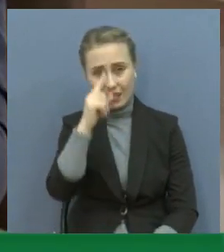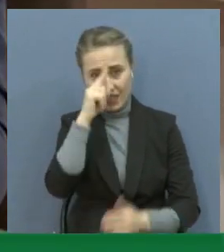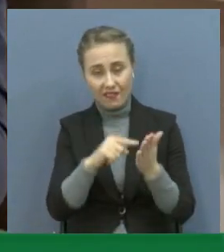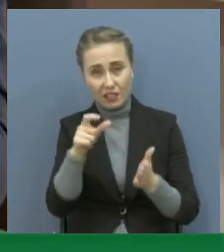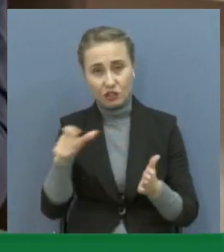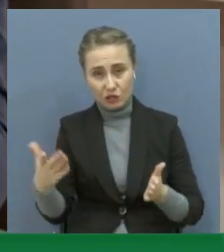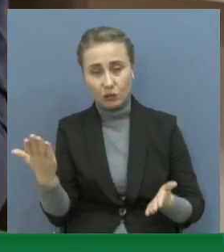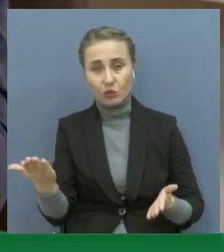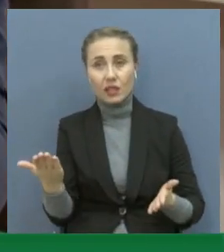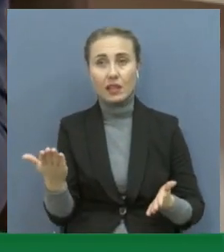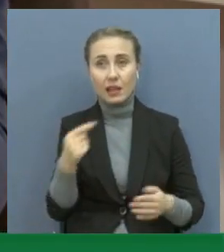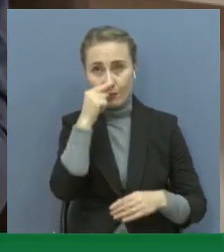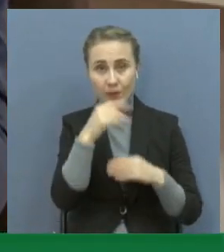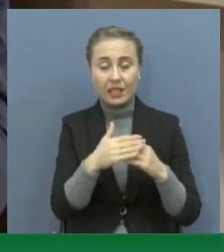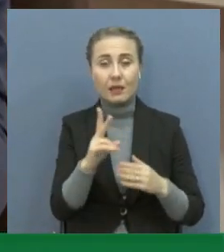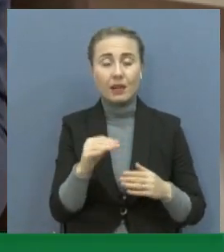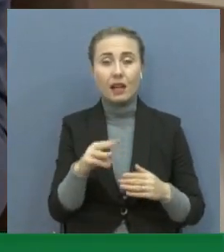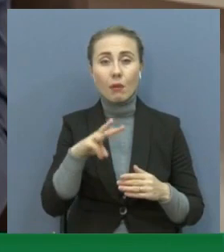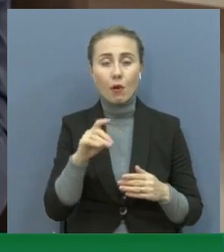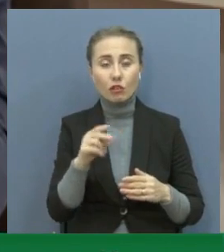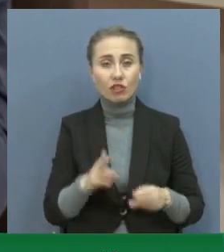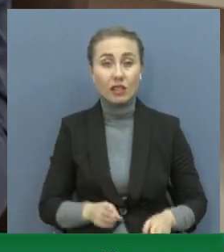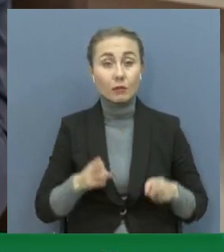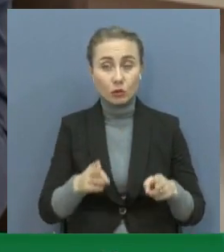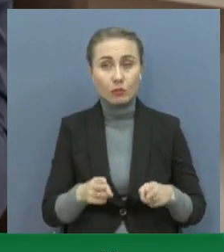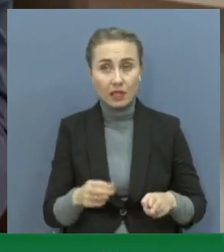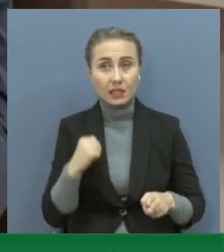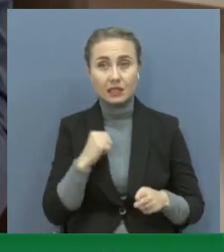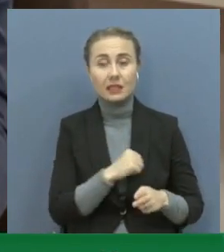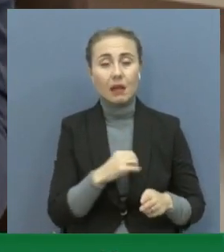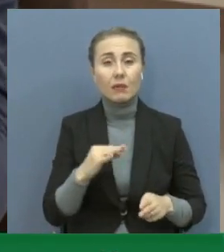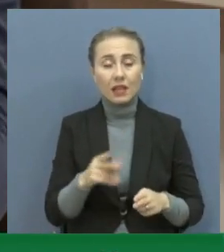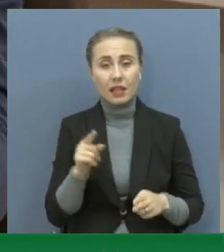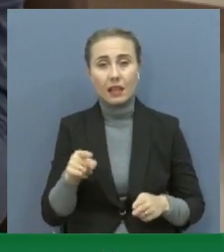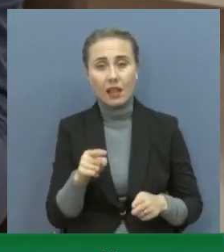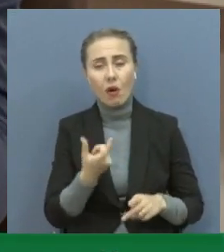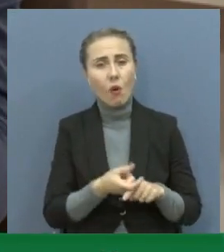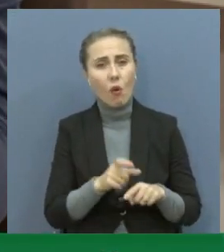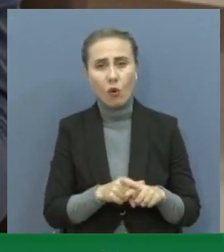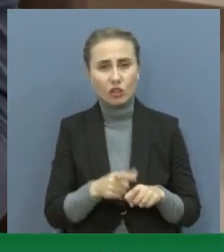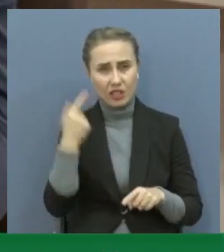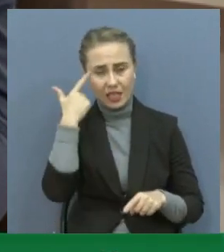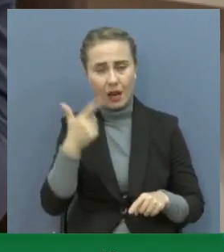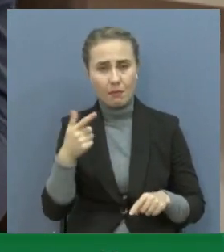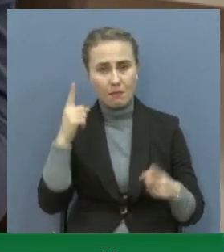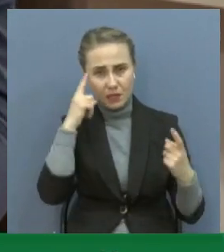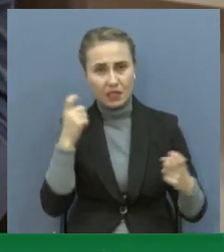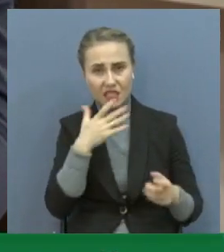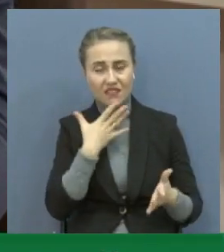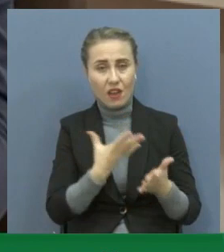людей, то есть перед тем, как мошенник совершает преступление, сам мошенник является очень квалифицированным психологом, который в свое